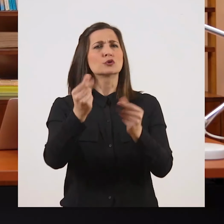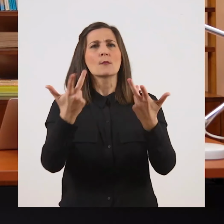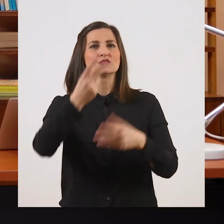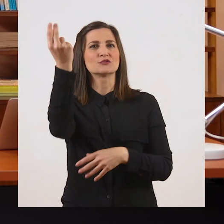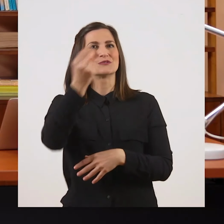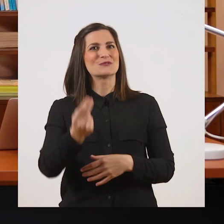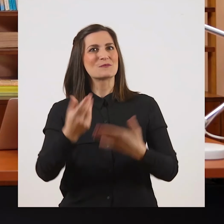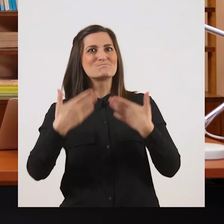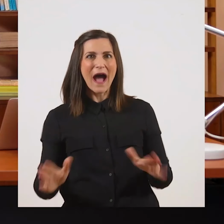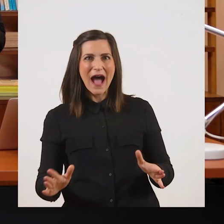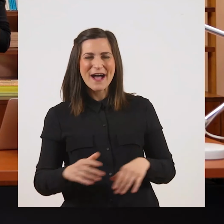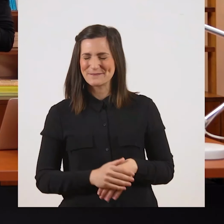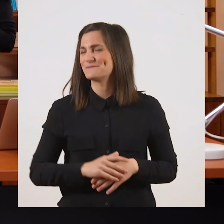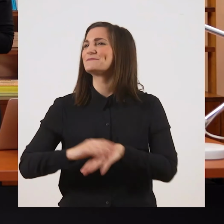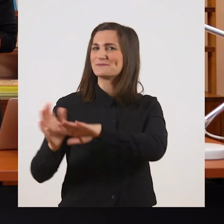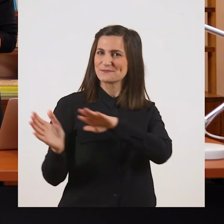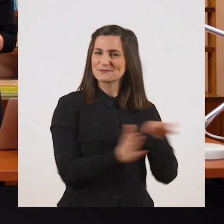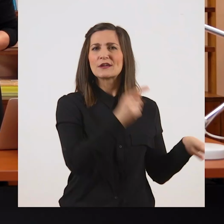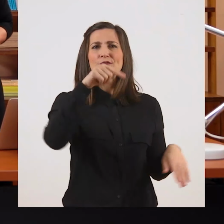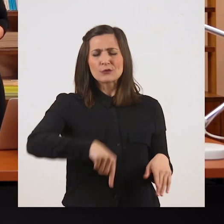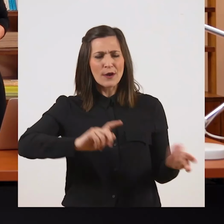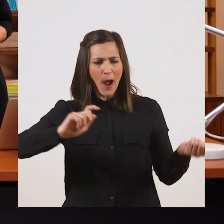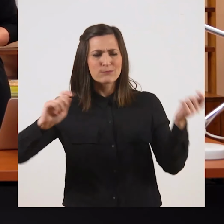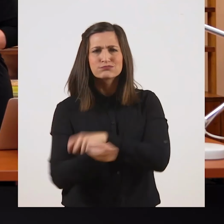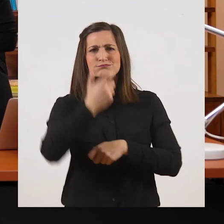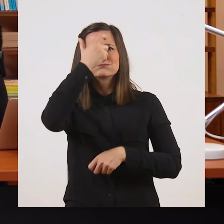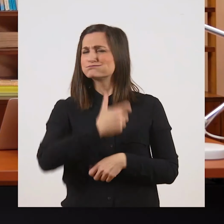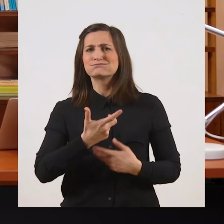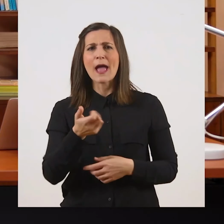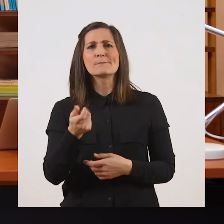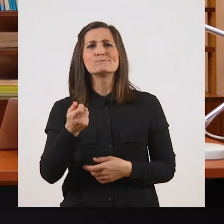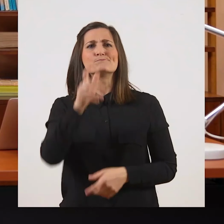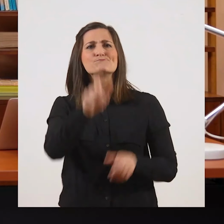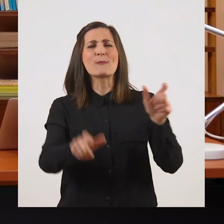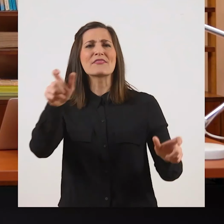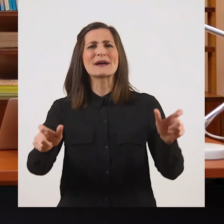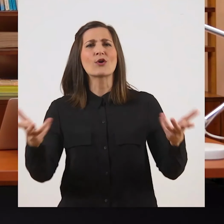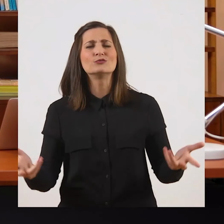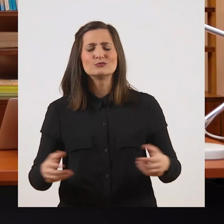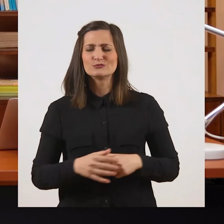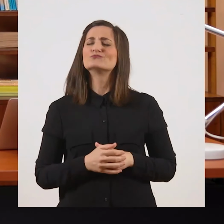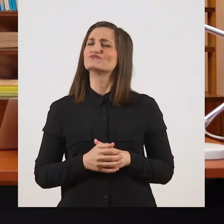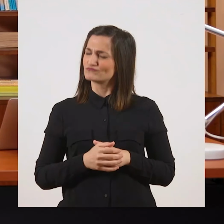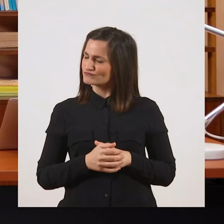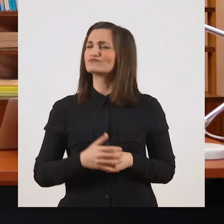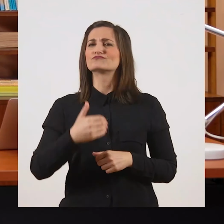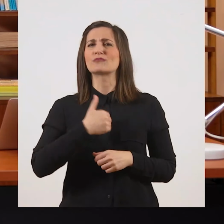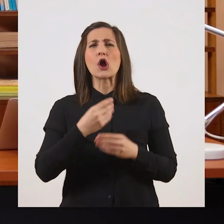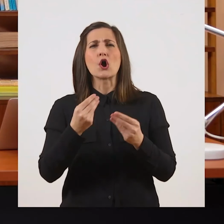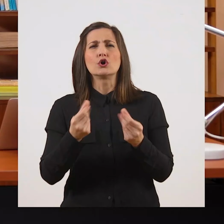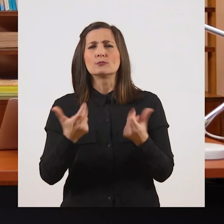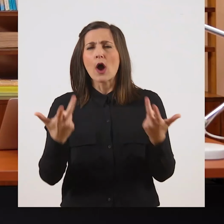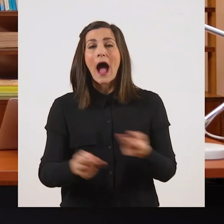ζωγράφοι. Πάμε να γίνουμε τώρα και μαθηματικοί. Τι θα πει αυτό, ε? Θα πει ότι πρέπει να βρούμε το